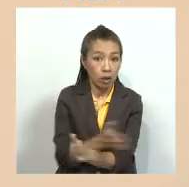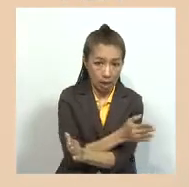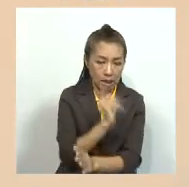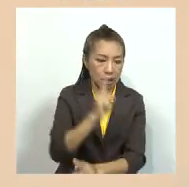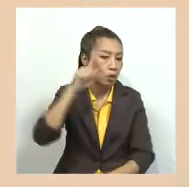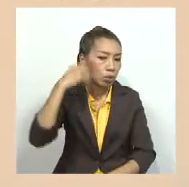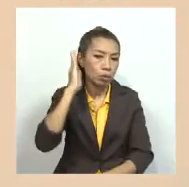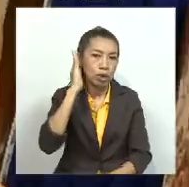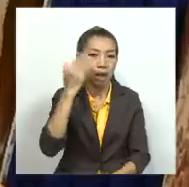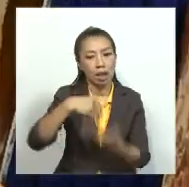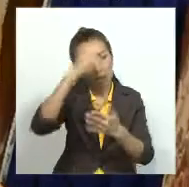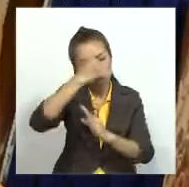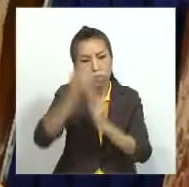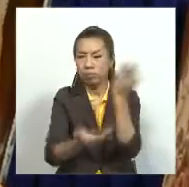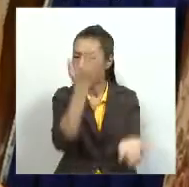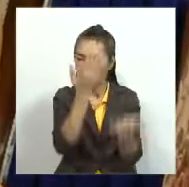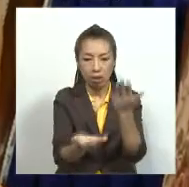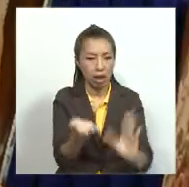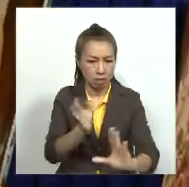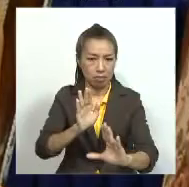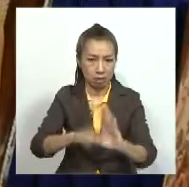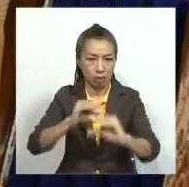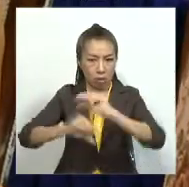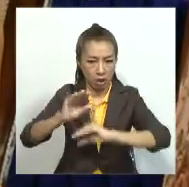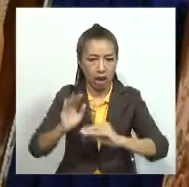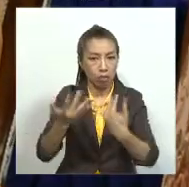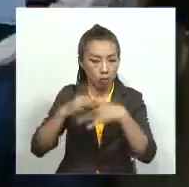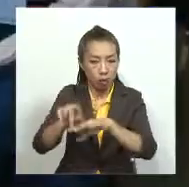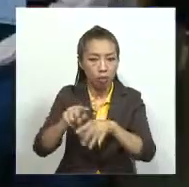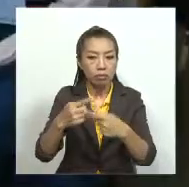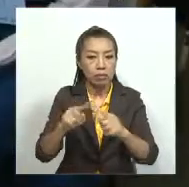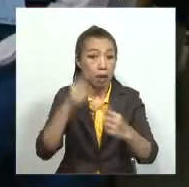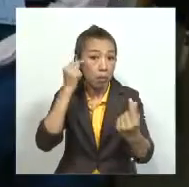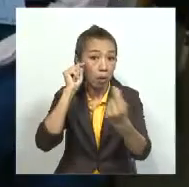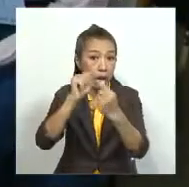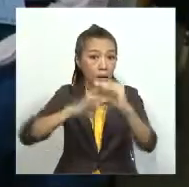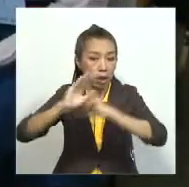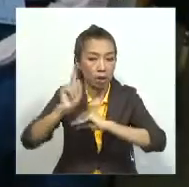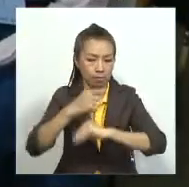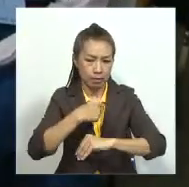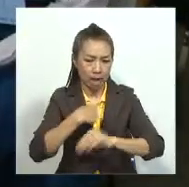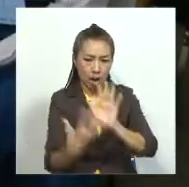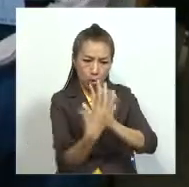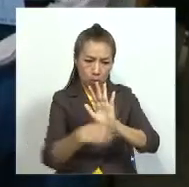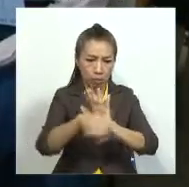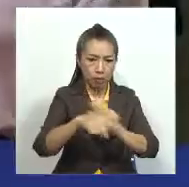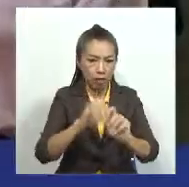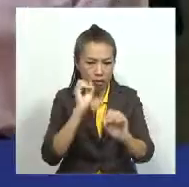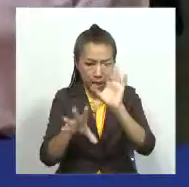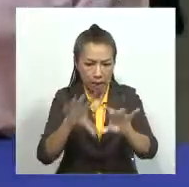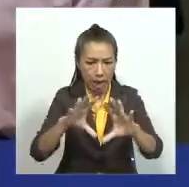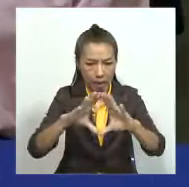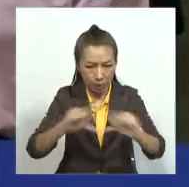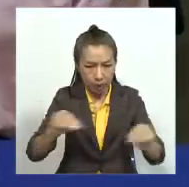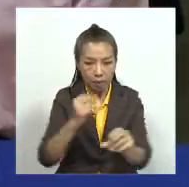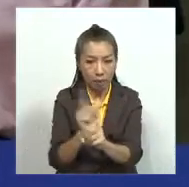ำกัดเพศหรือว่าการศึกษาแต่จุดมุ่งหมายก็คือต้องการให้ความรู้เกี่ยวกับการกำจัดขยะโดยการถ่าย